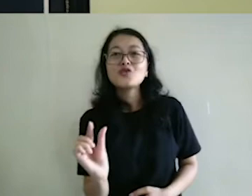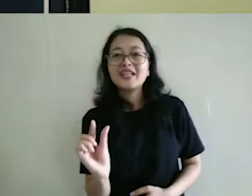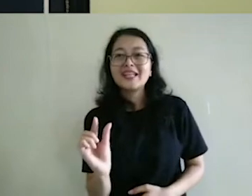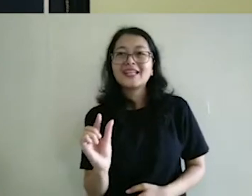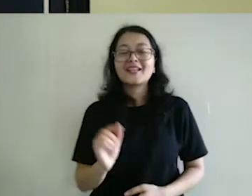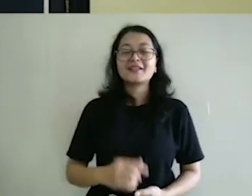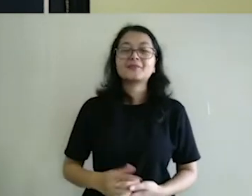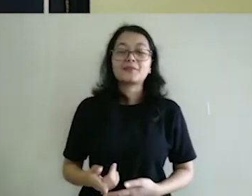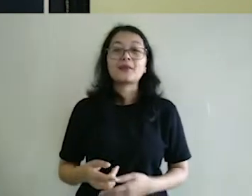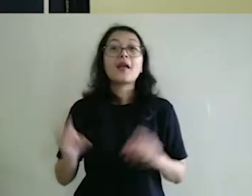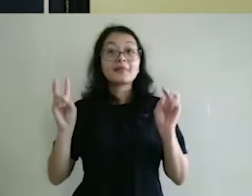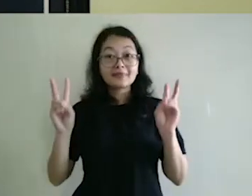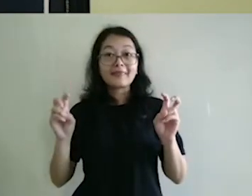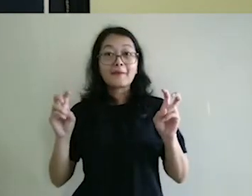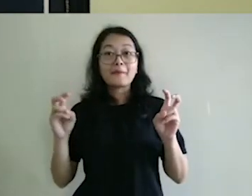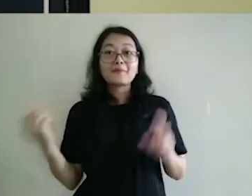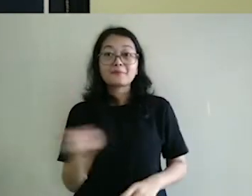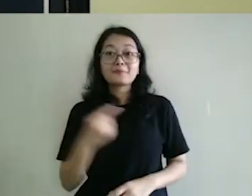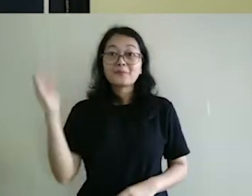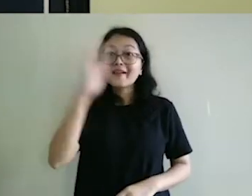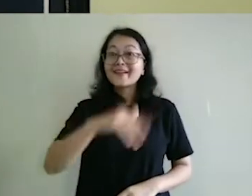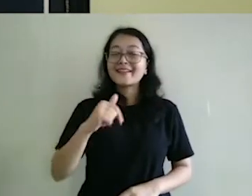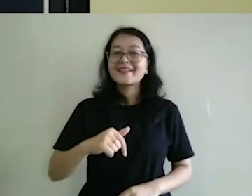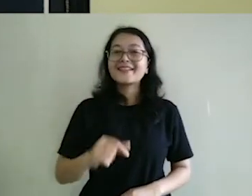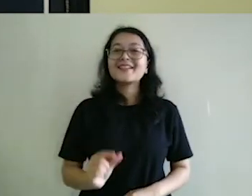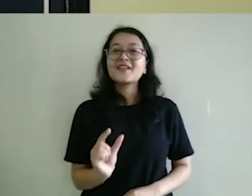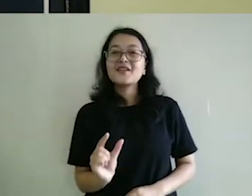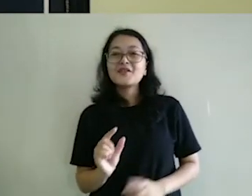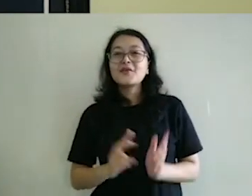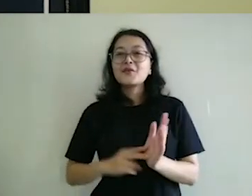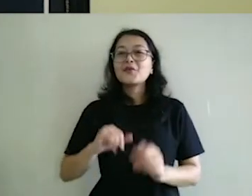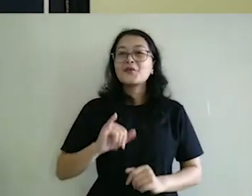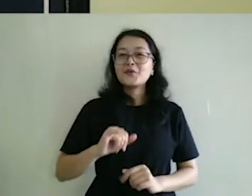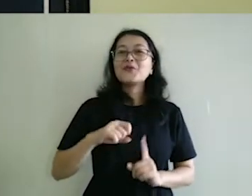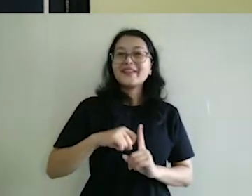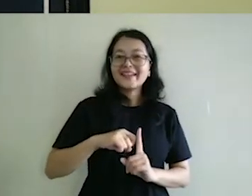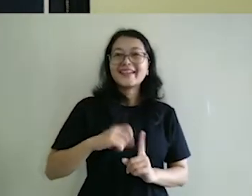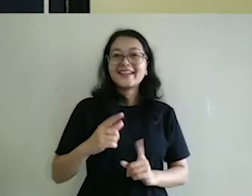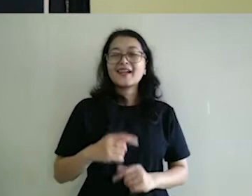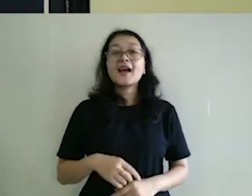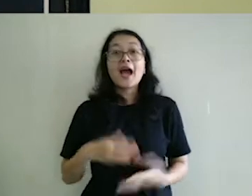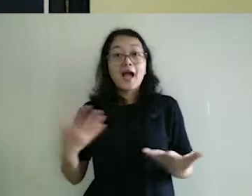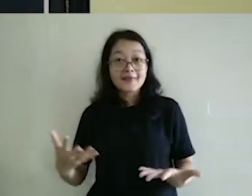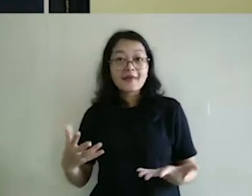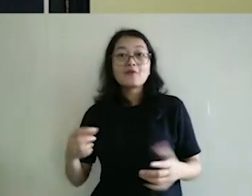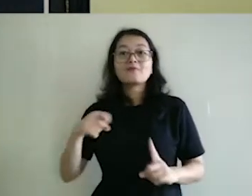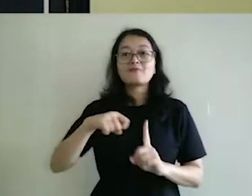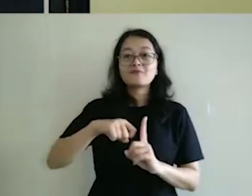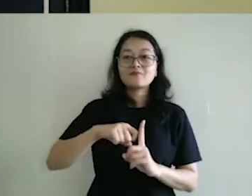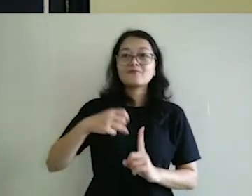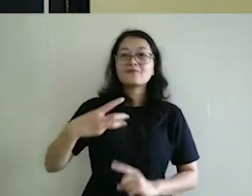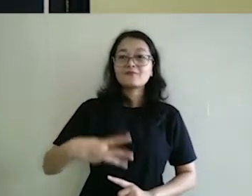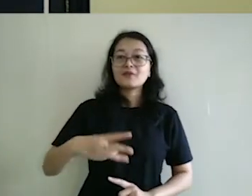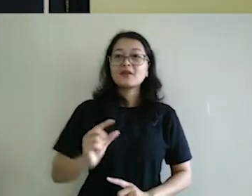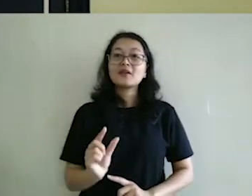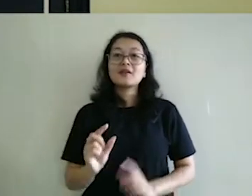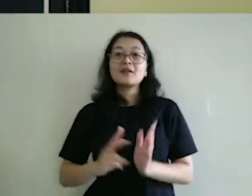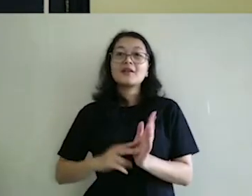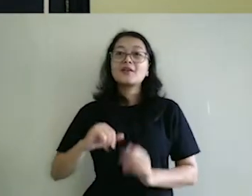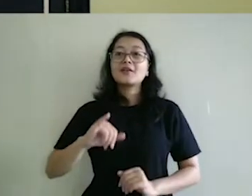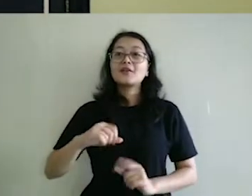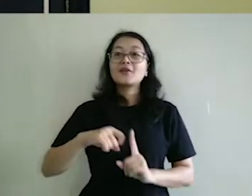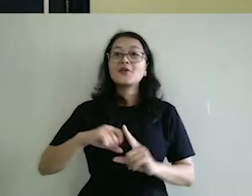lewat tema kita hari Minggu ini yang berjudul Uniqueness atau keunikan. Kita semua